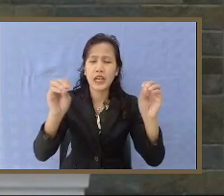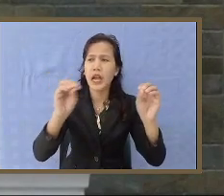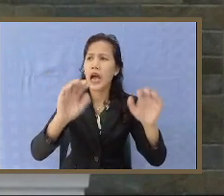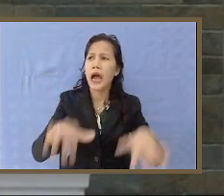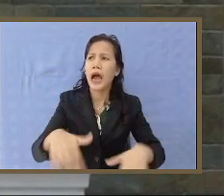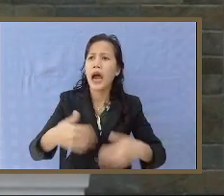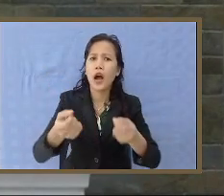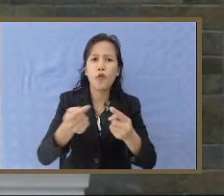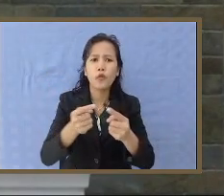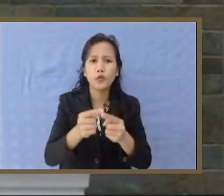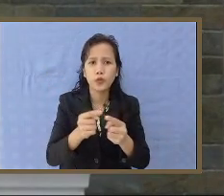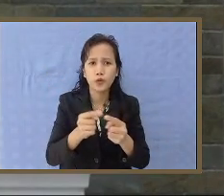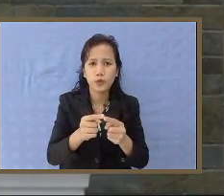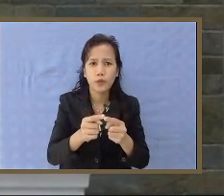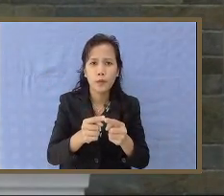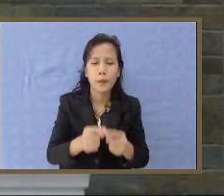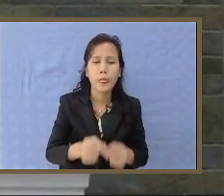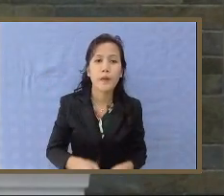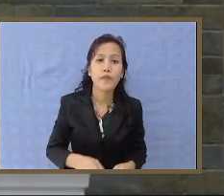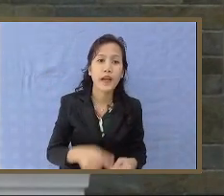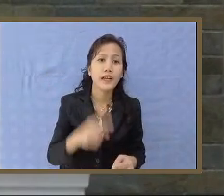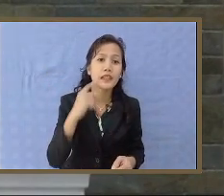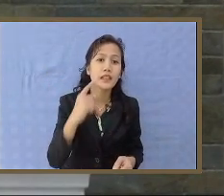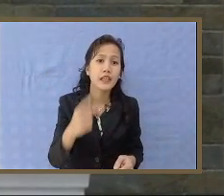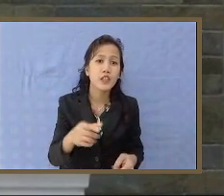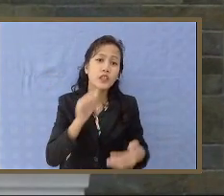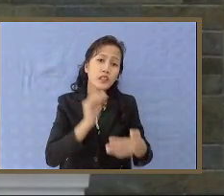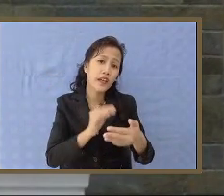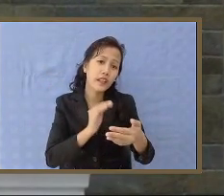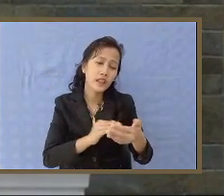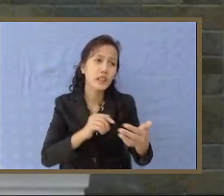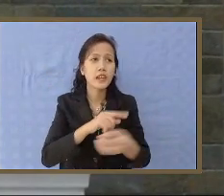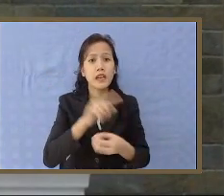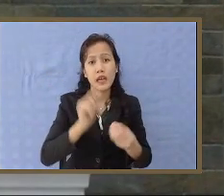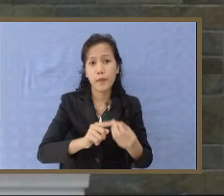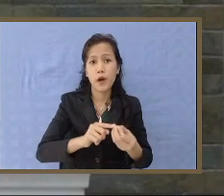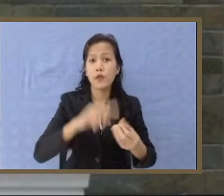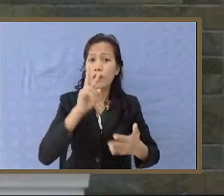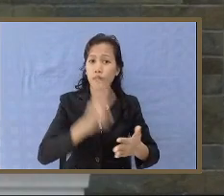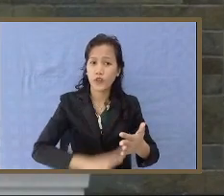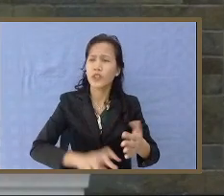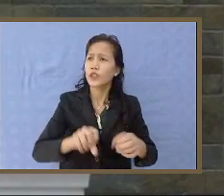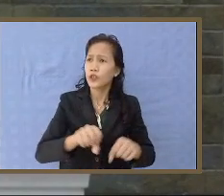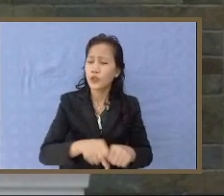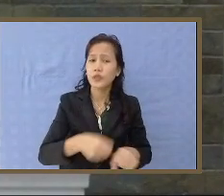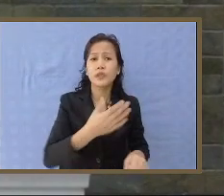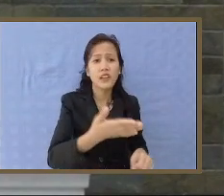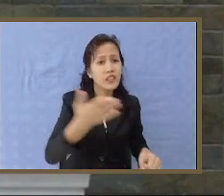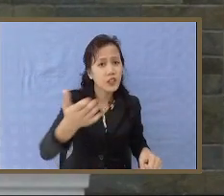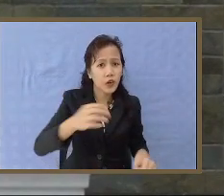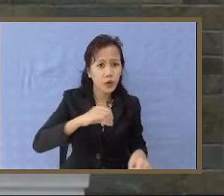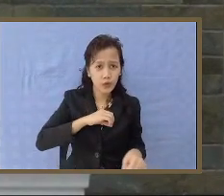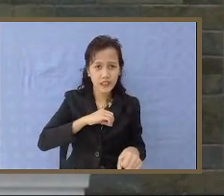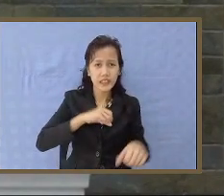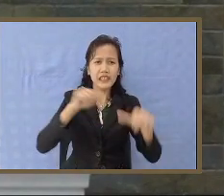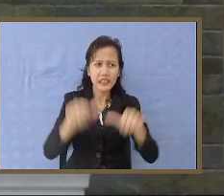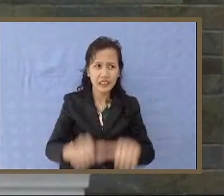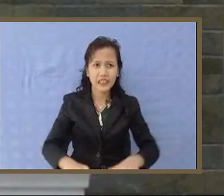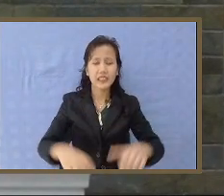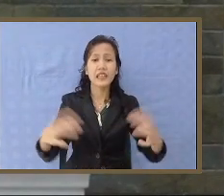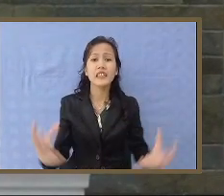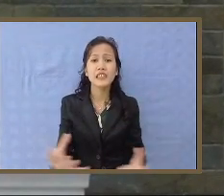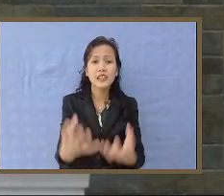ng salita ng Diyos para kayo mismo ay pwede kayong mag-exhort sa inyong mga pamilya.